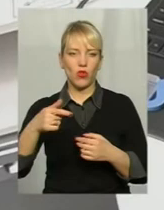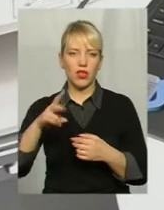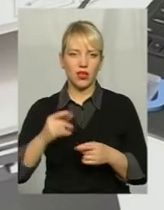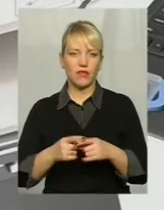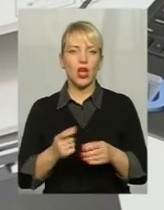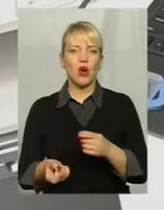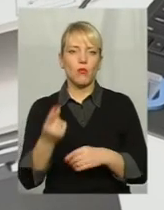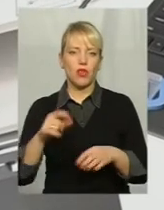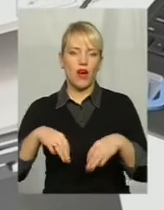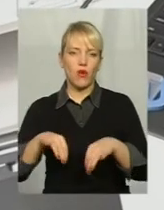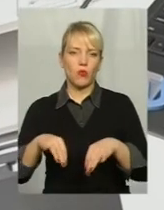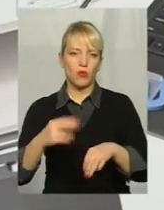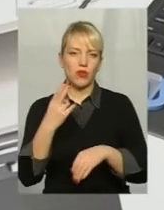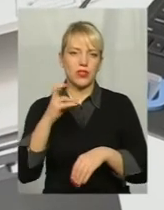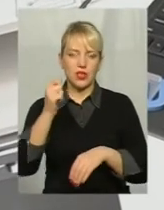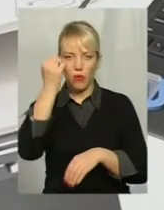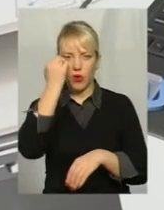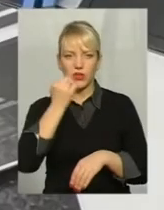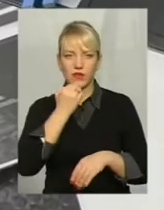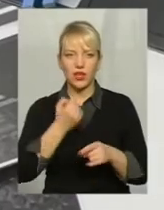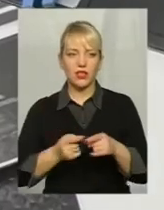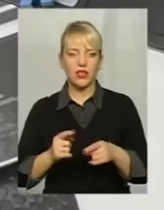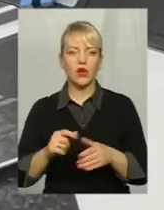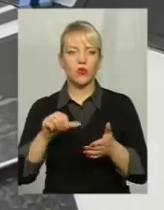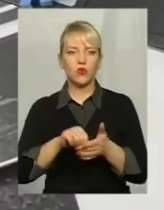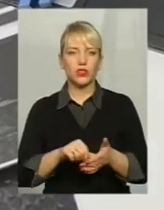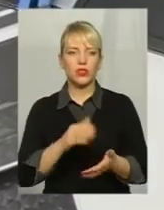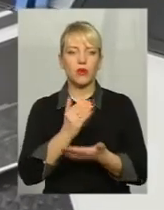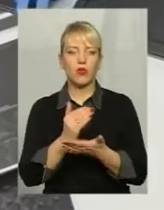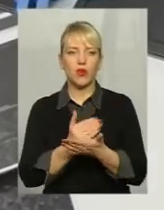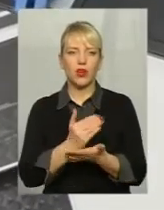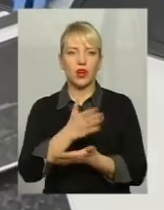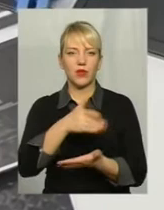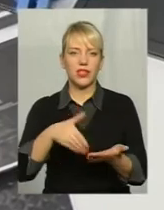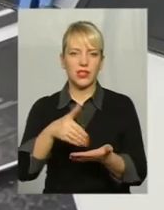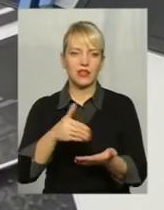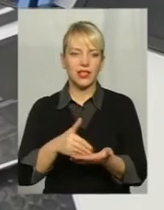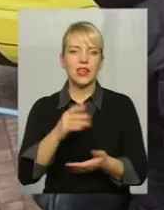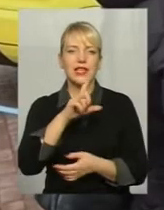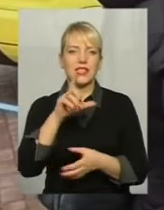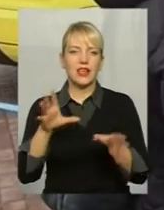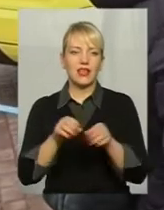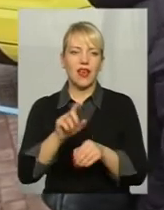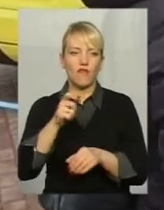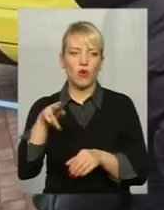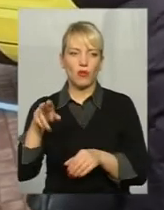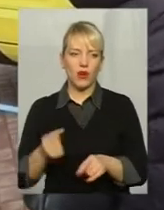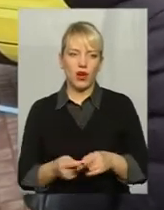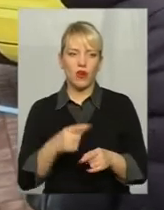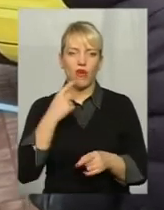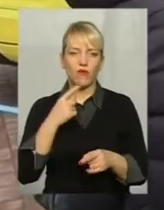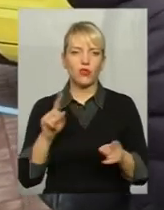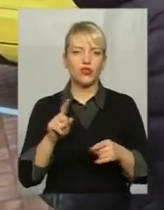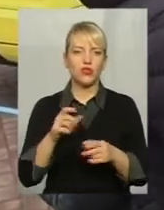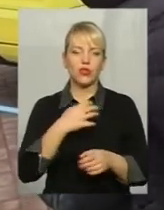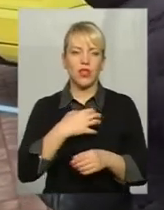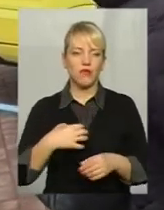мобільного ЦНАПу стала можливою завдяки участі у програмі сприяння децентралізації «Юліт» з Європою Її представники кажуть, Славутська громада –